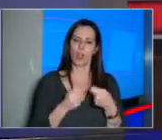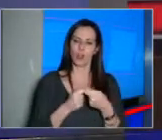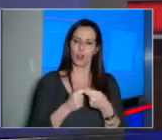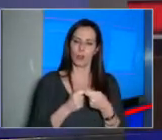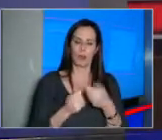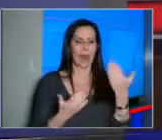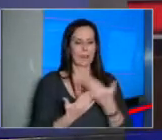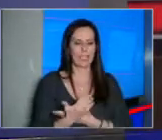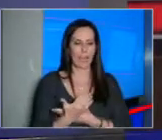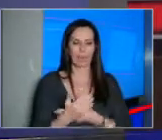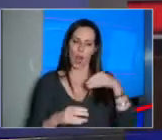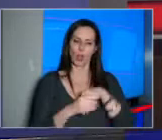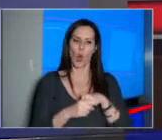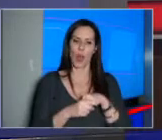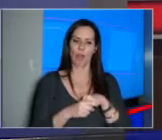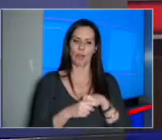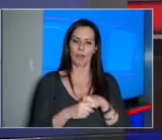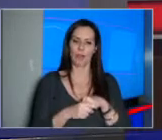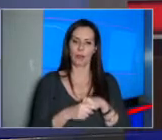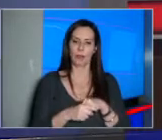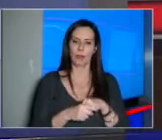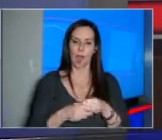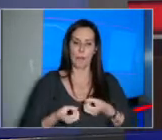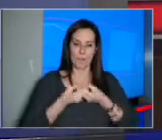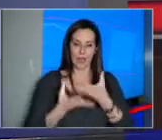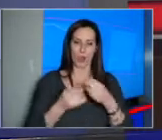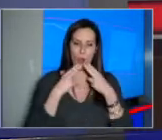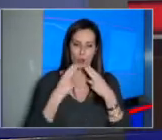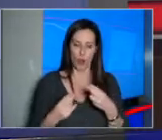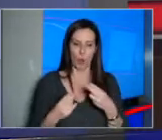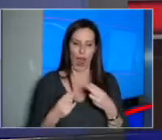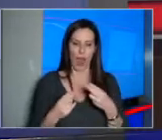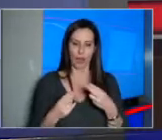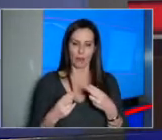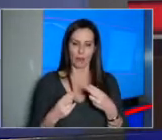למבנה המכתב ולתוכן שלו, כך שהמסר או התשובה,